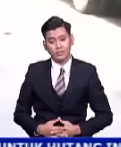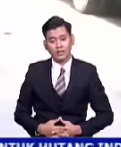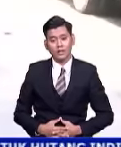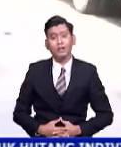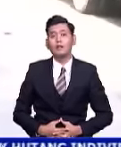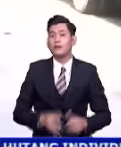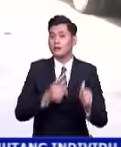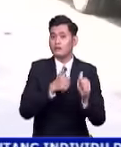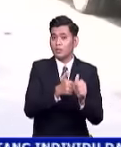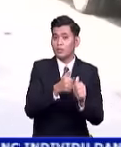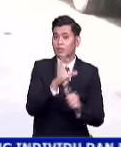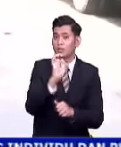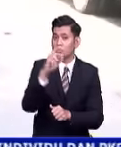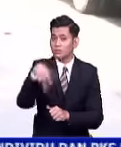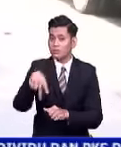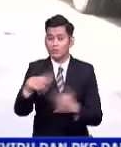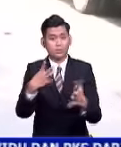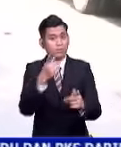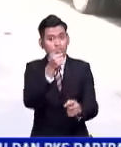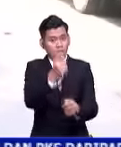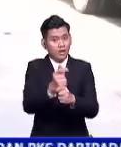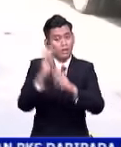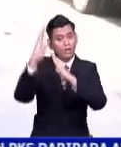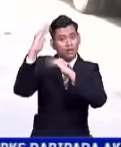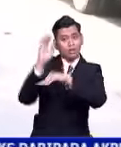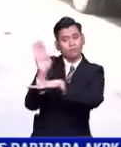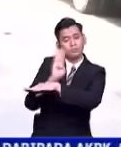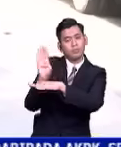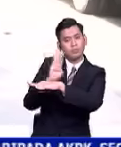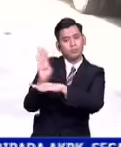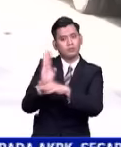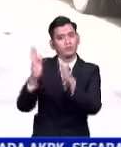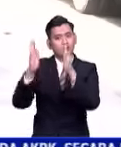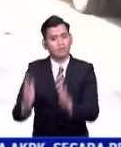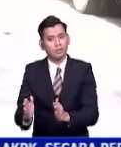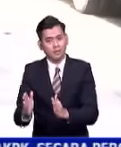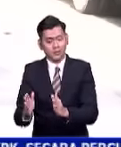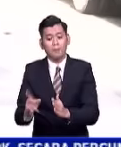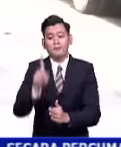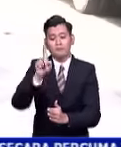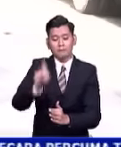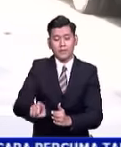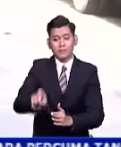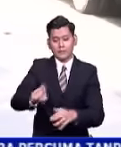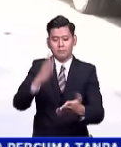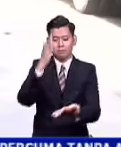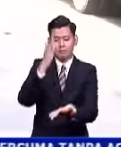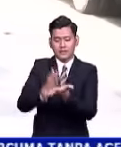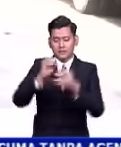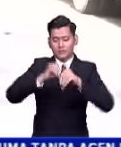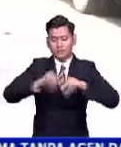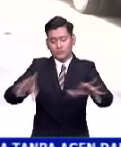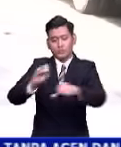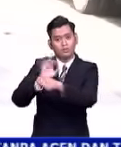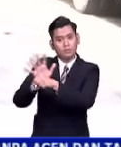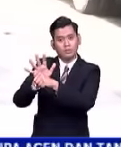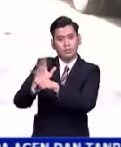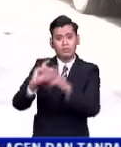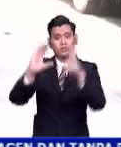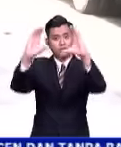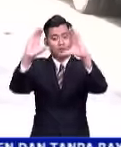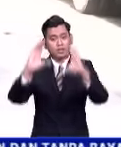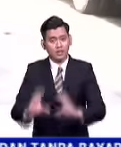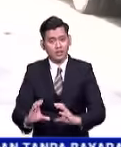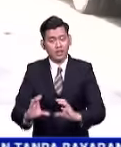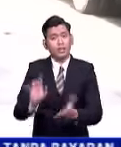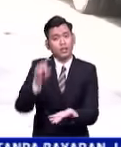Mengikut SOP yang ditetapkan, itu harapan pada peniaga agar rantaian COVID-19 dapat diputuskan. Dengan cara ini, bukan sahaja